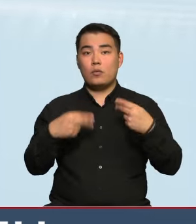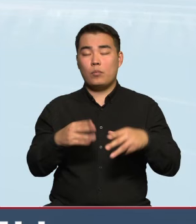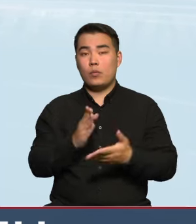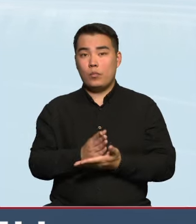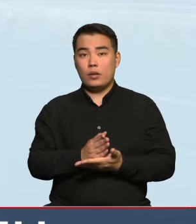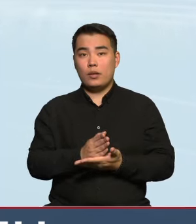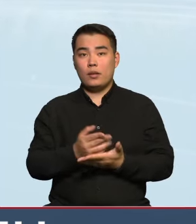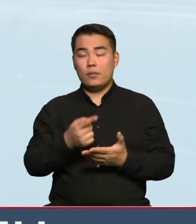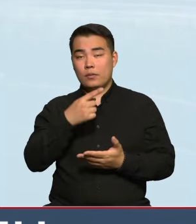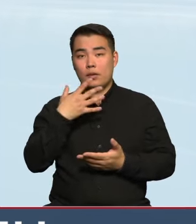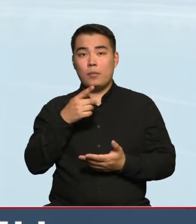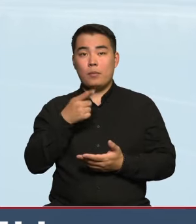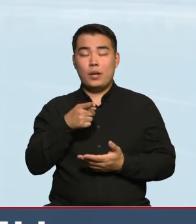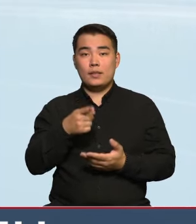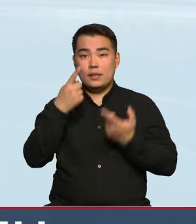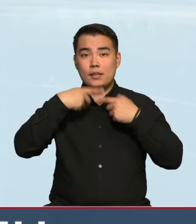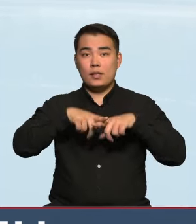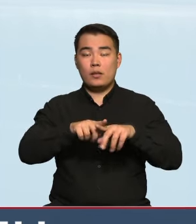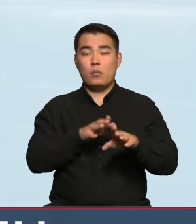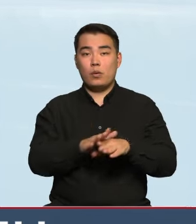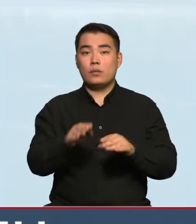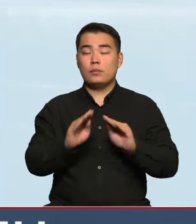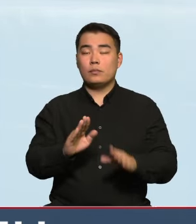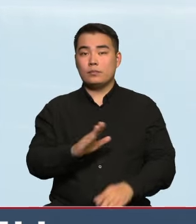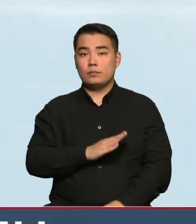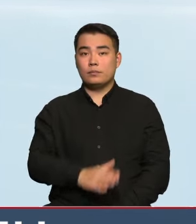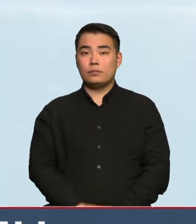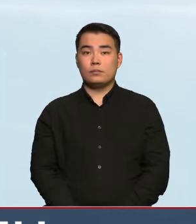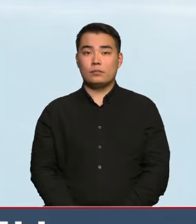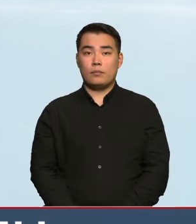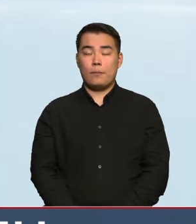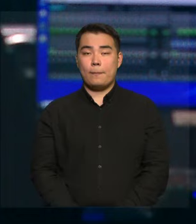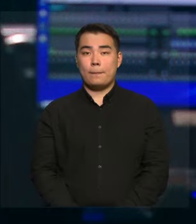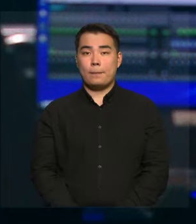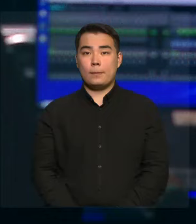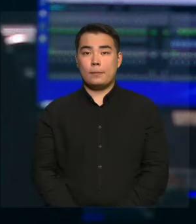алынады. Былтыр 1000-нан астам техникамен толыққан.